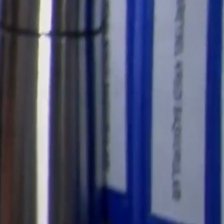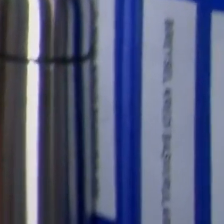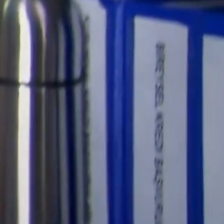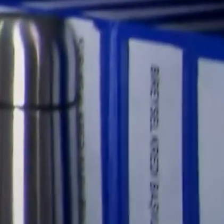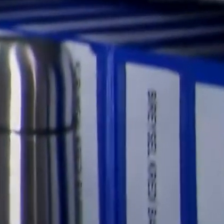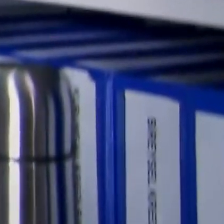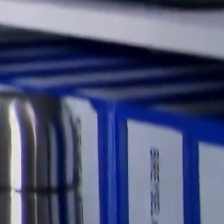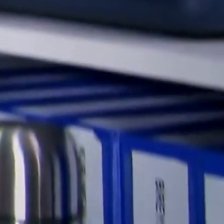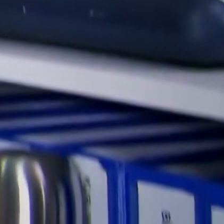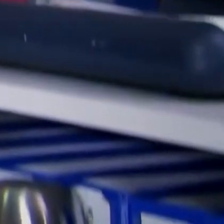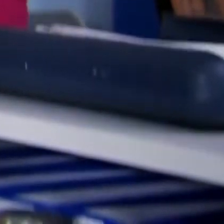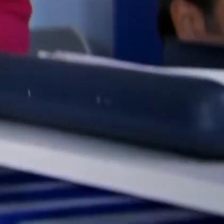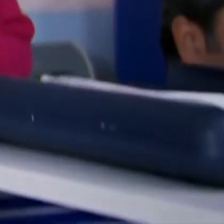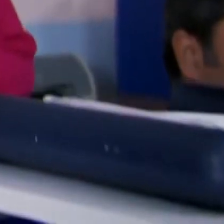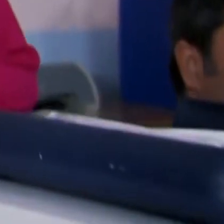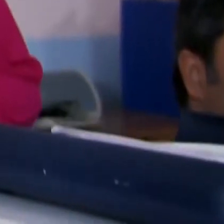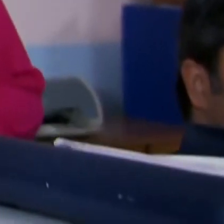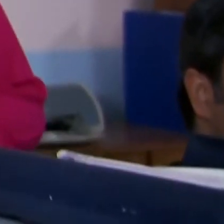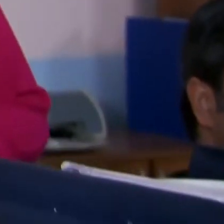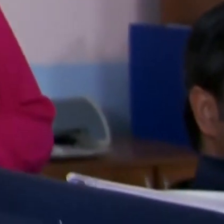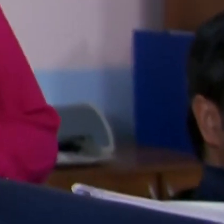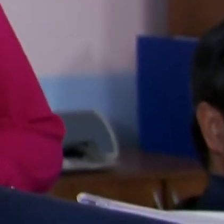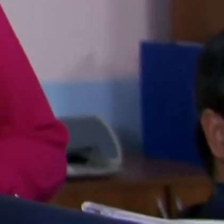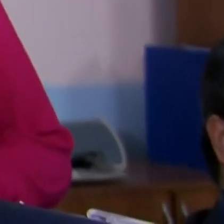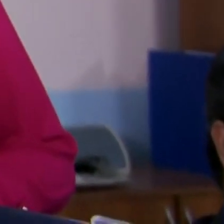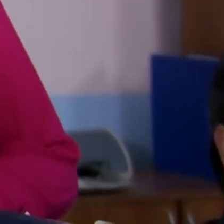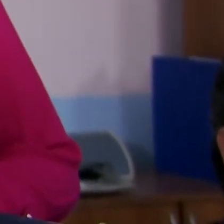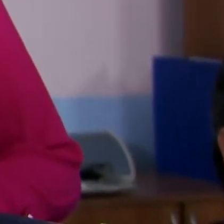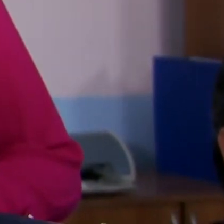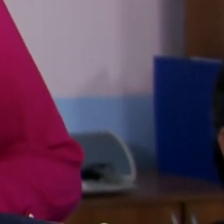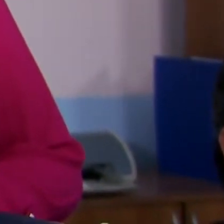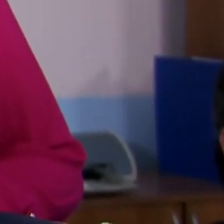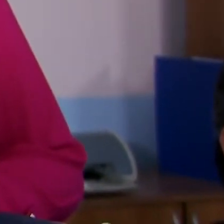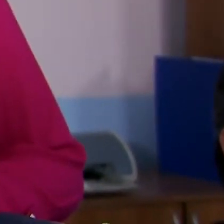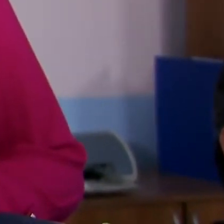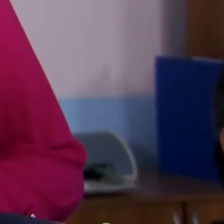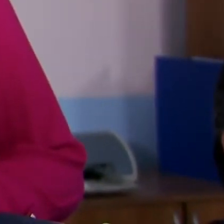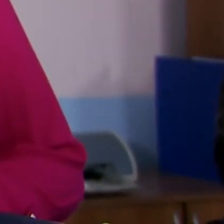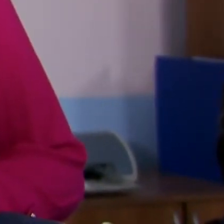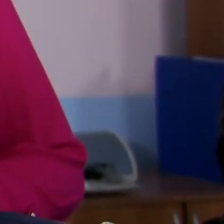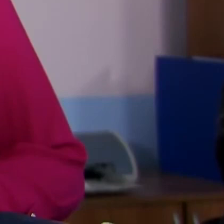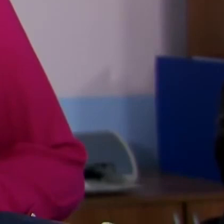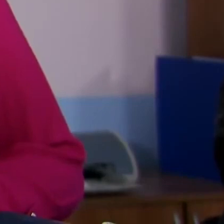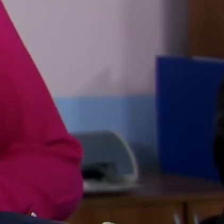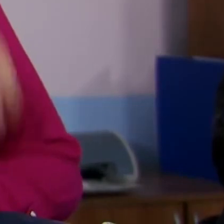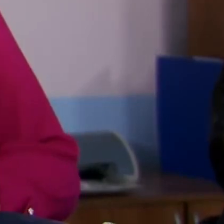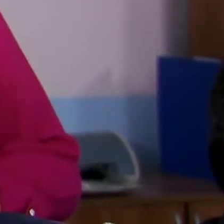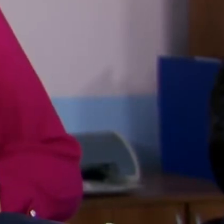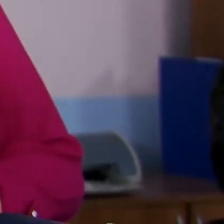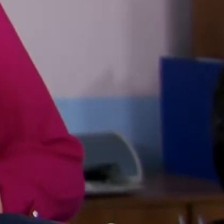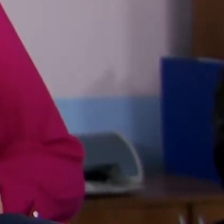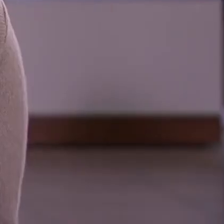dolmuş. Rüyam eli çenesinde acaba daha ne istesem der gibi kara kara düşünüyor.